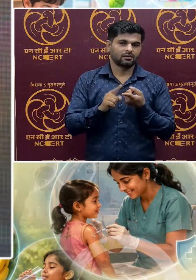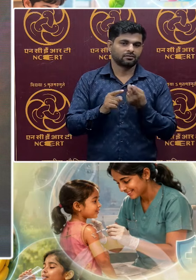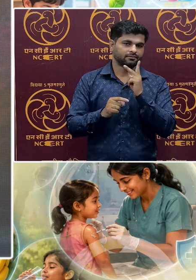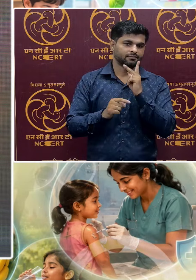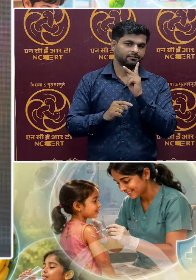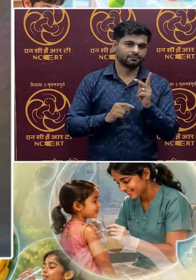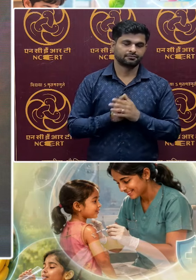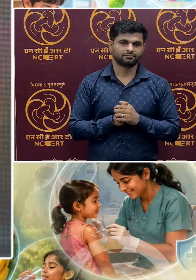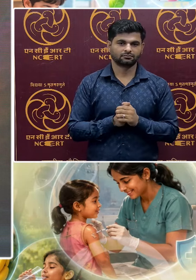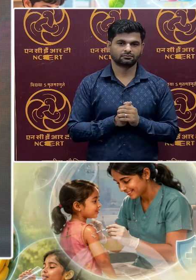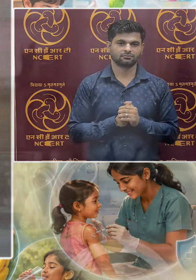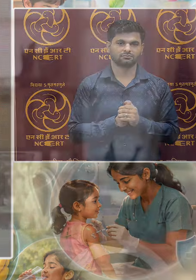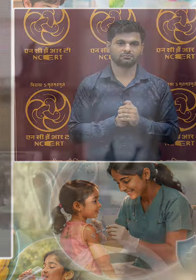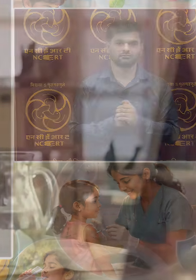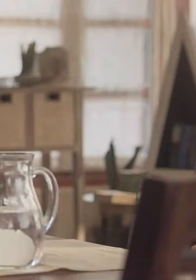इंटरेस्टिंग।